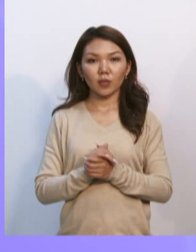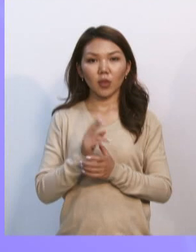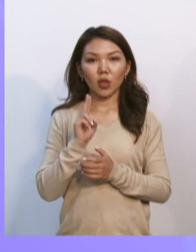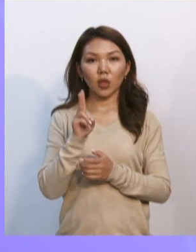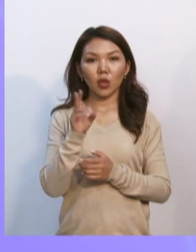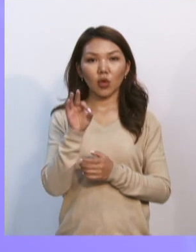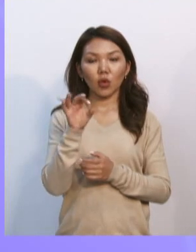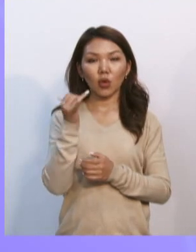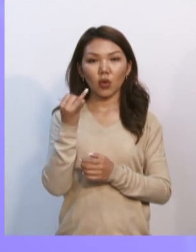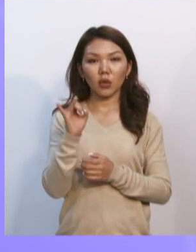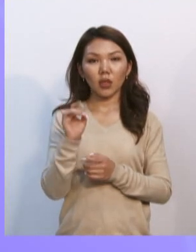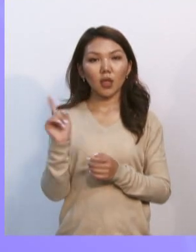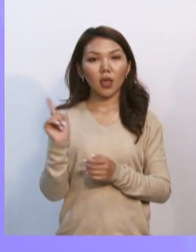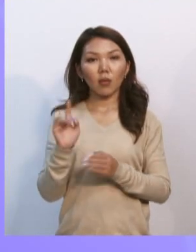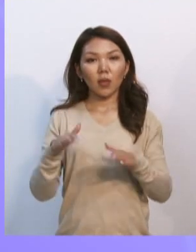Кой эмне берет?